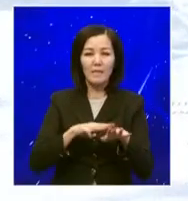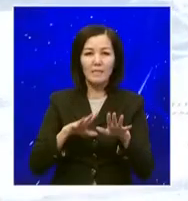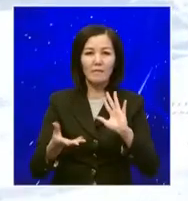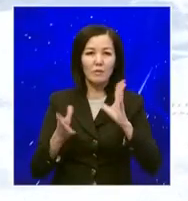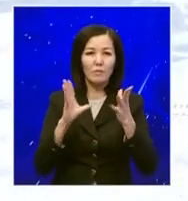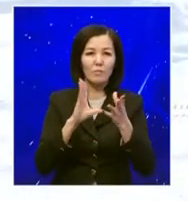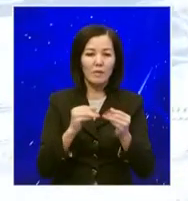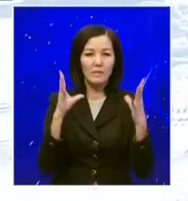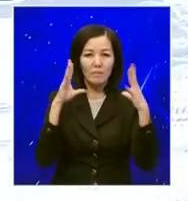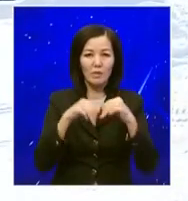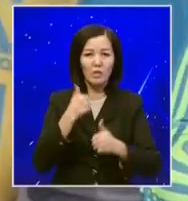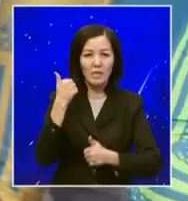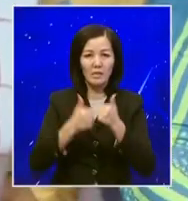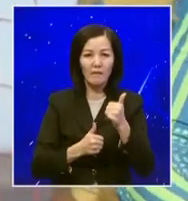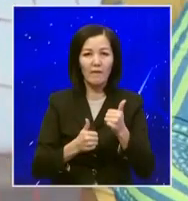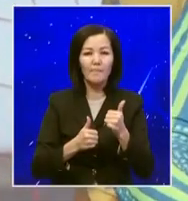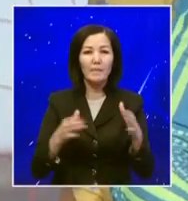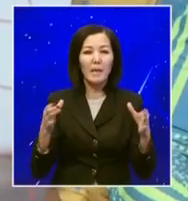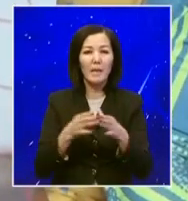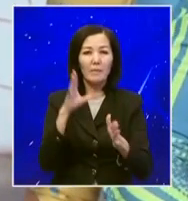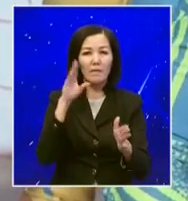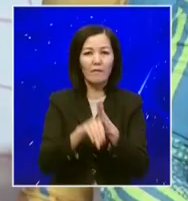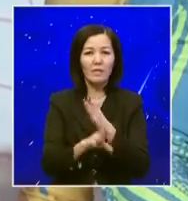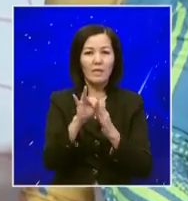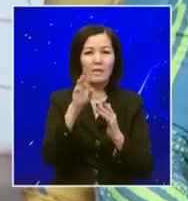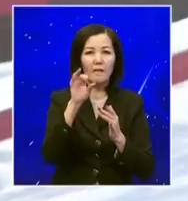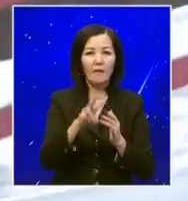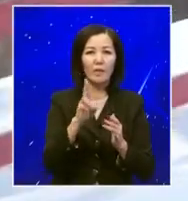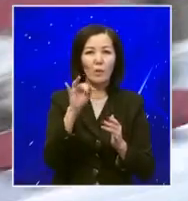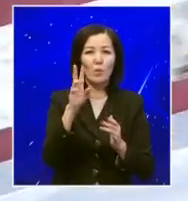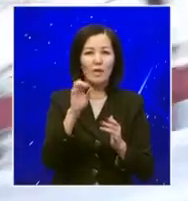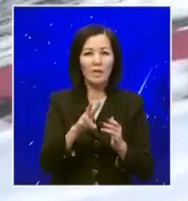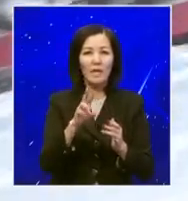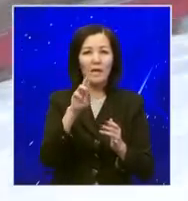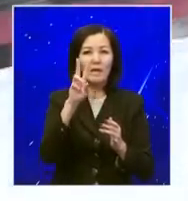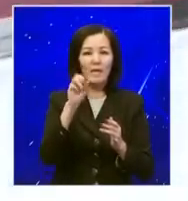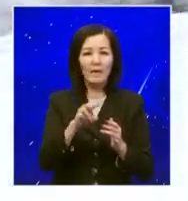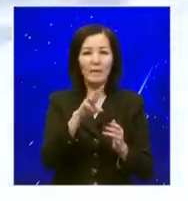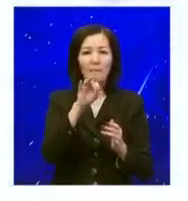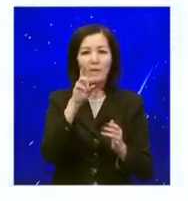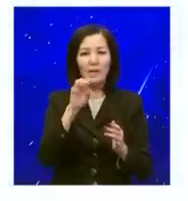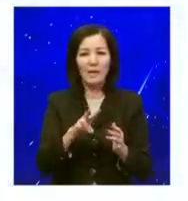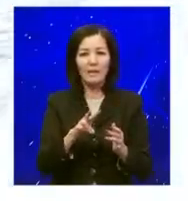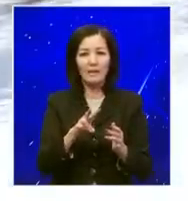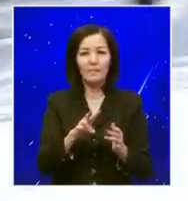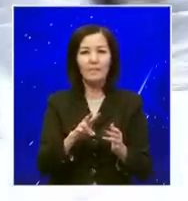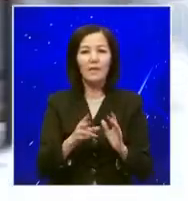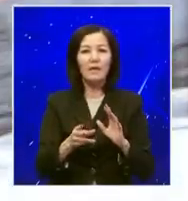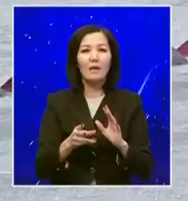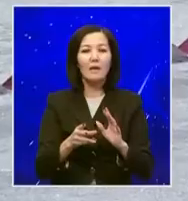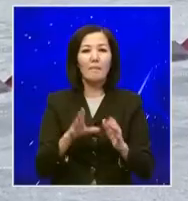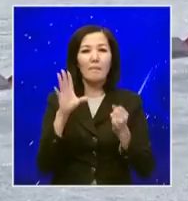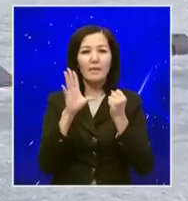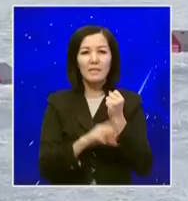место в смешанной эстафете. В состав команды вошли Иван Ручев, Куандык Ержанат, Яна Чупик и